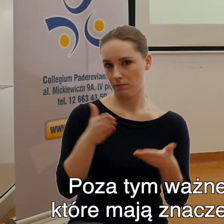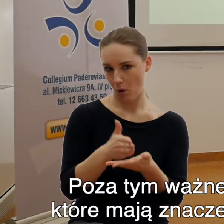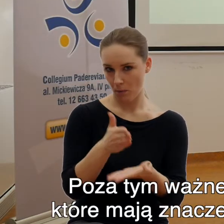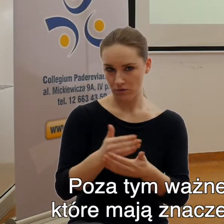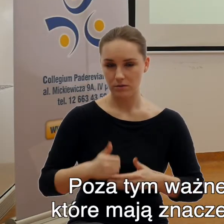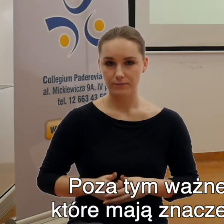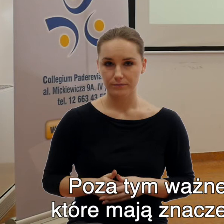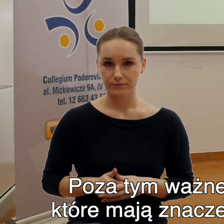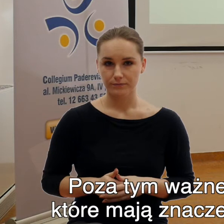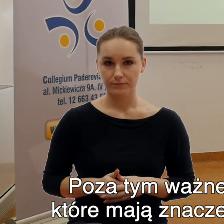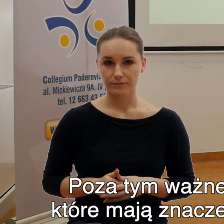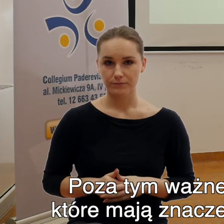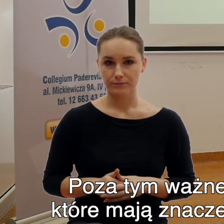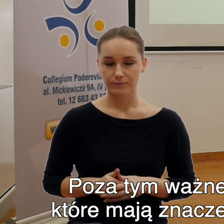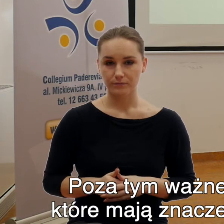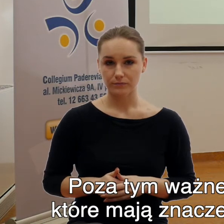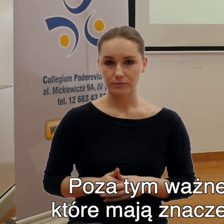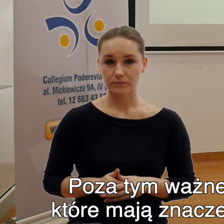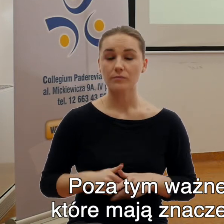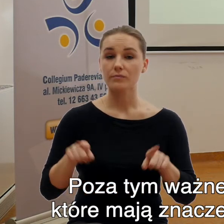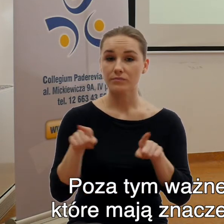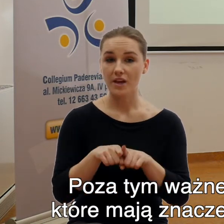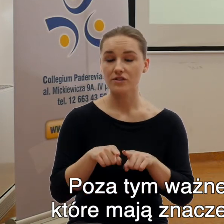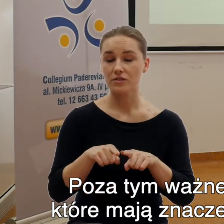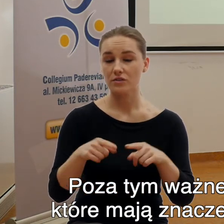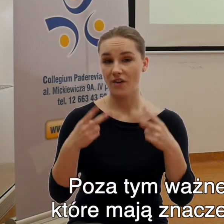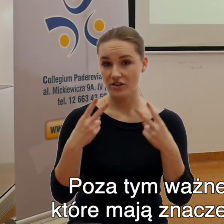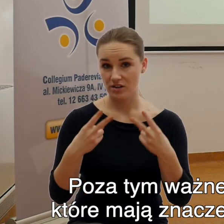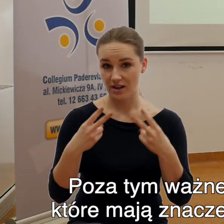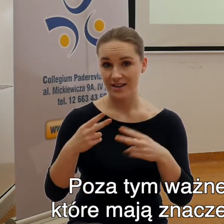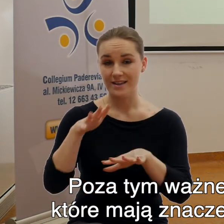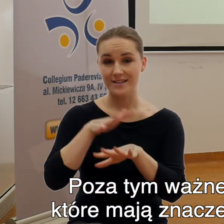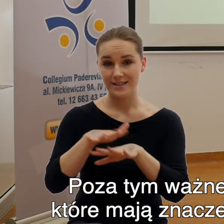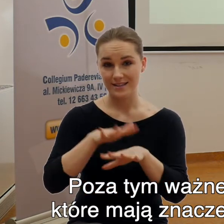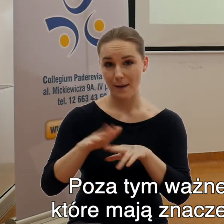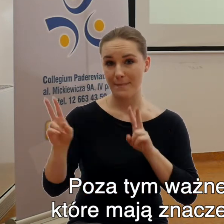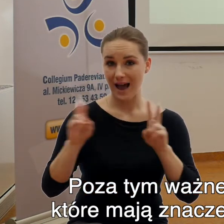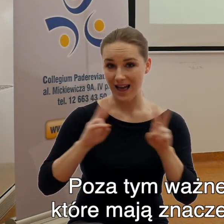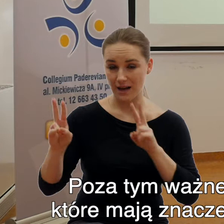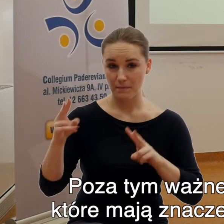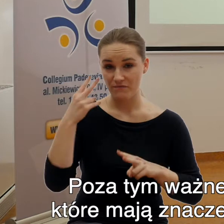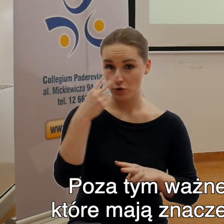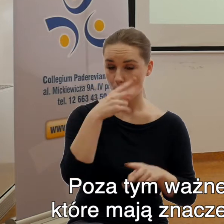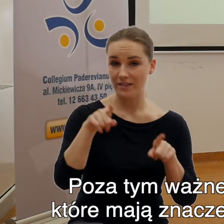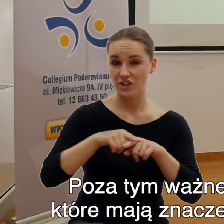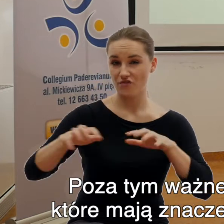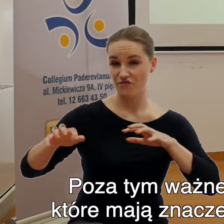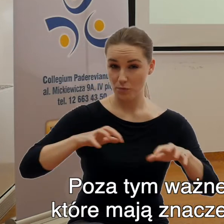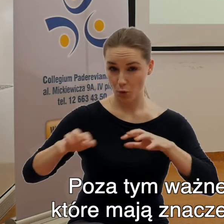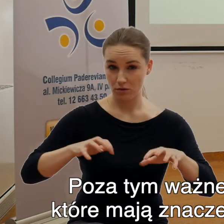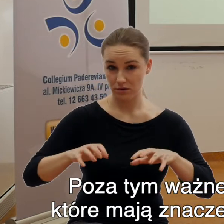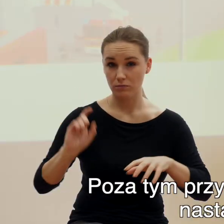Poza tym ważne są systemy alarmowe, optyczne i wibrujące, które mają znaczenie dla osób z niepełnosprawnością